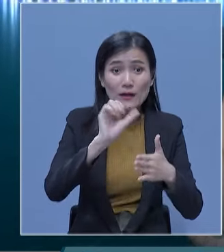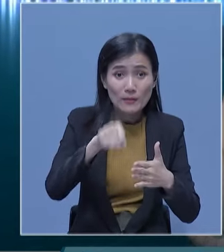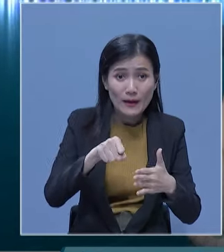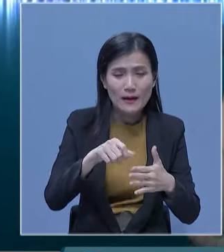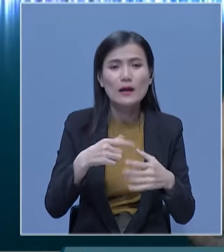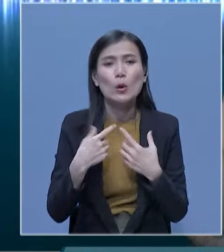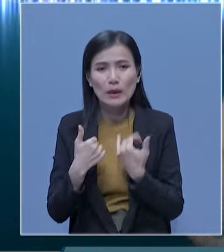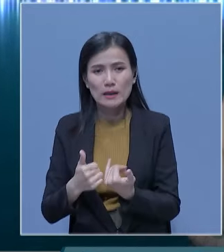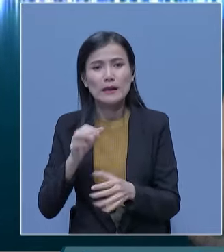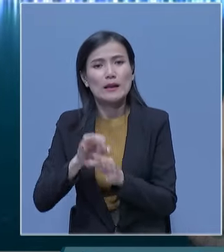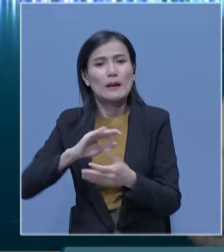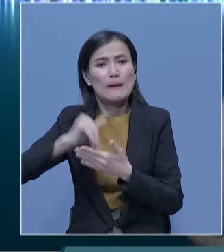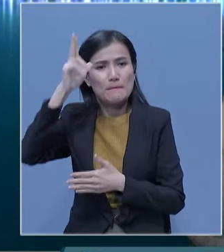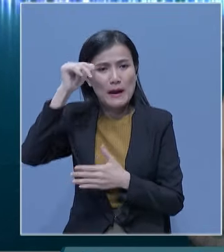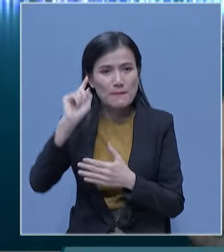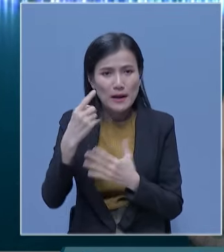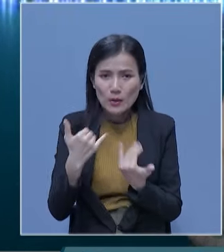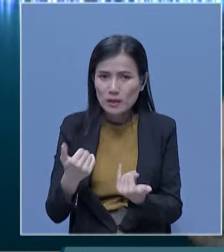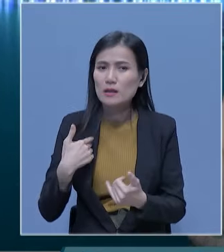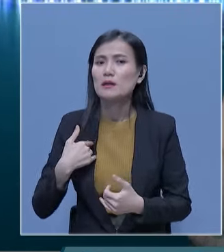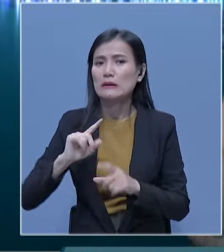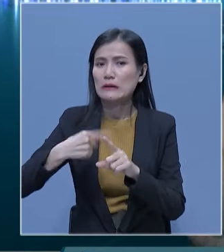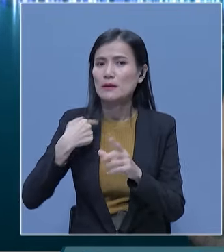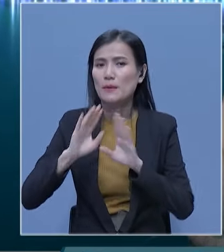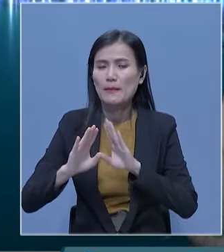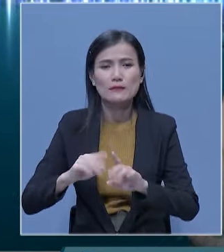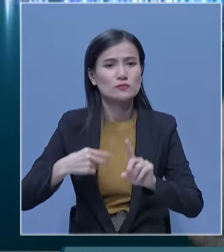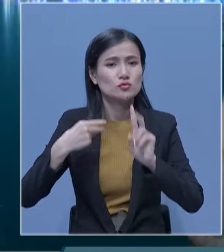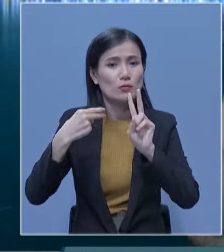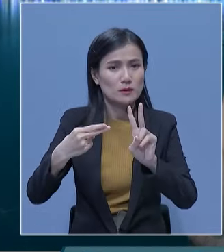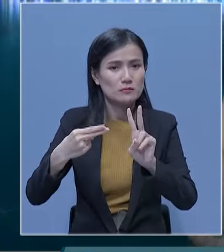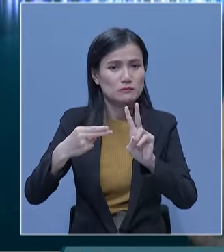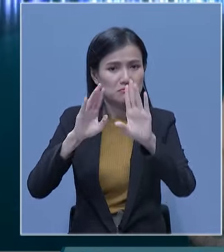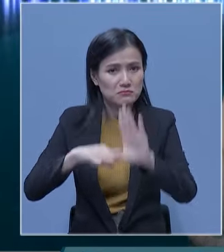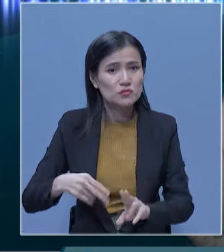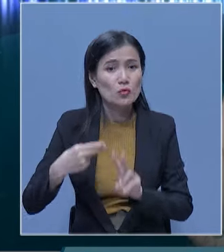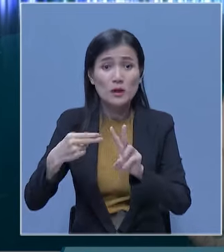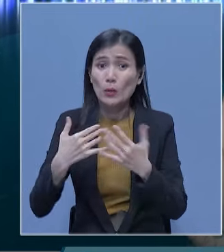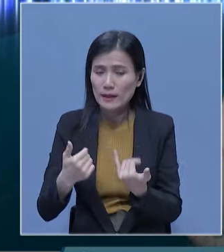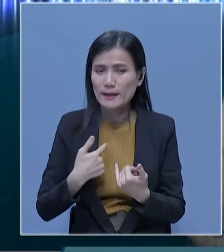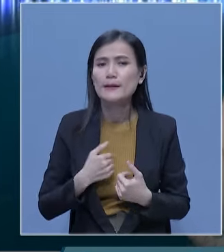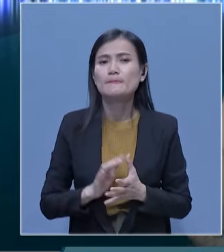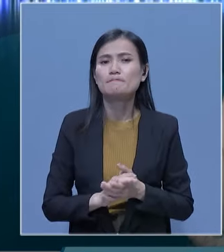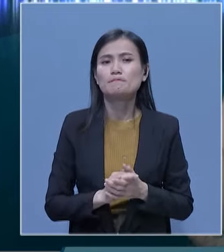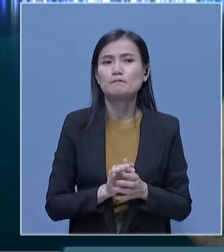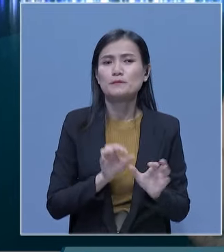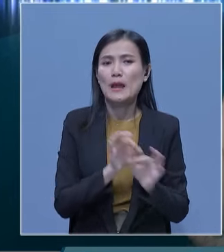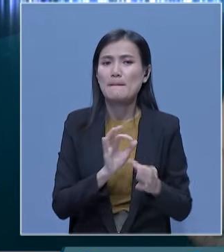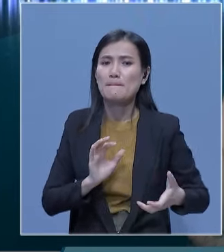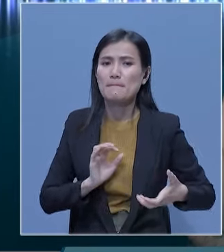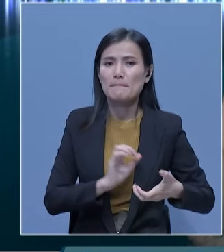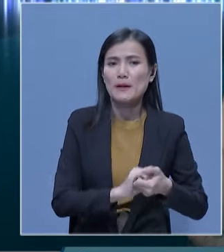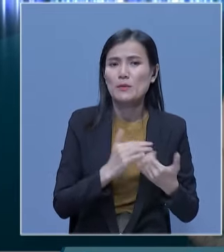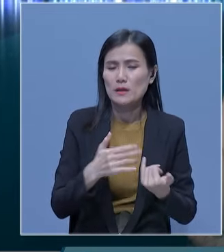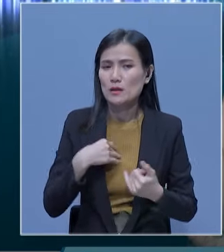นี้เรามีข้อมูลว่าเข้ามาในเดือนประมาณ 20,000 บัญชีตรงนี้เนี่ยเรากำลังร่วมกับธนาคารและมีมาตรการคัดกรองการเปิดบัญชีให้เข้มงวดมาก